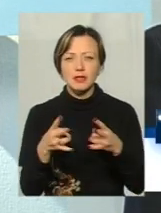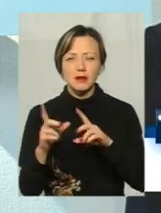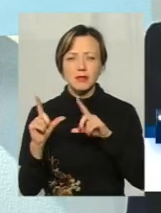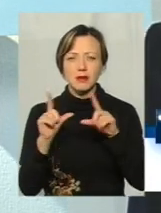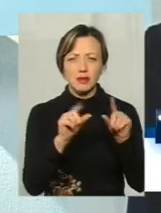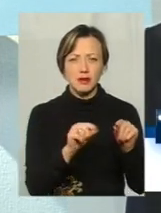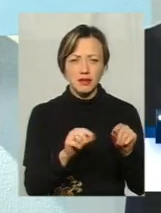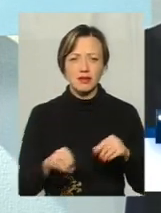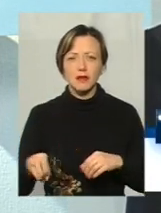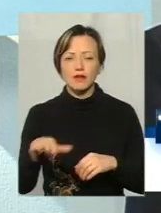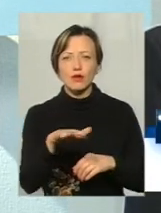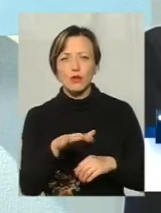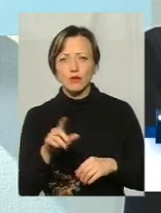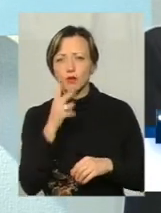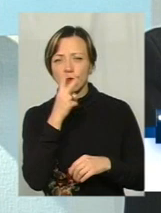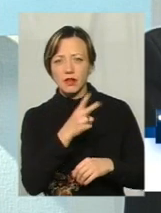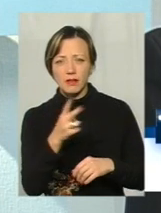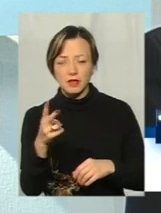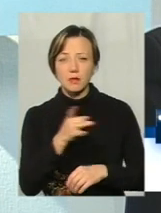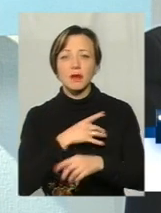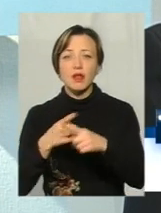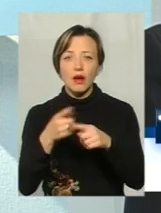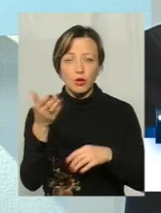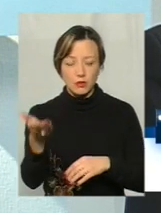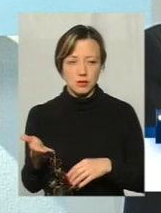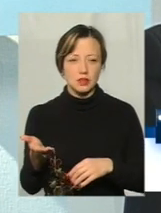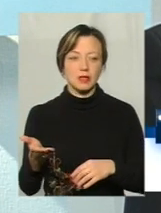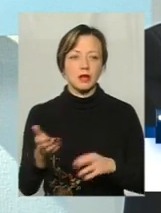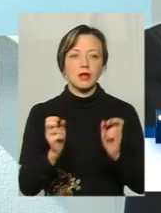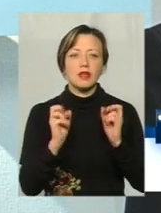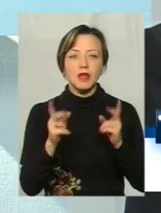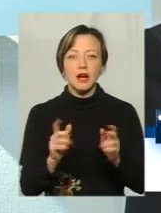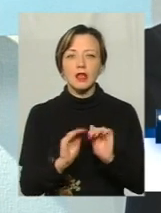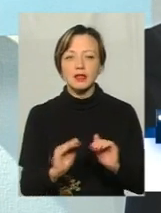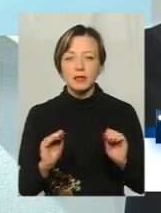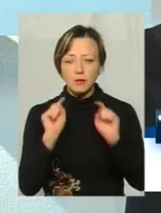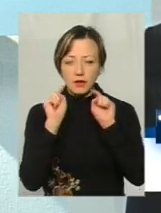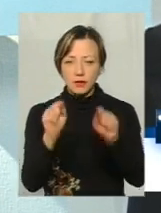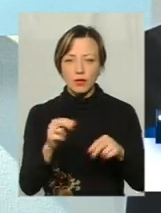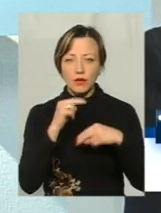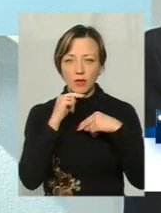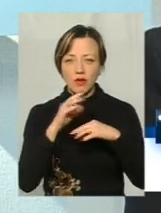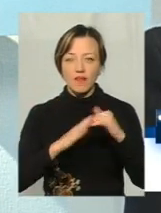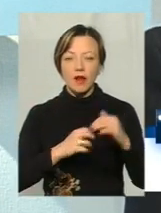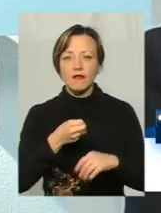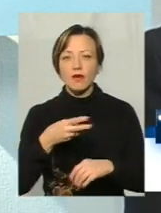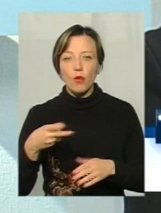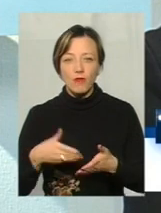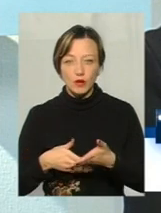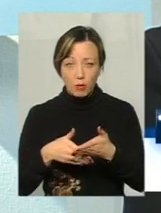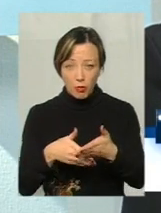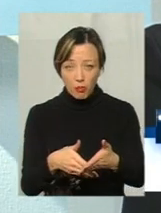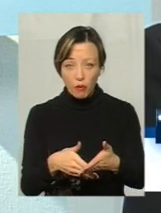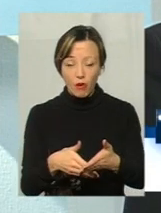їхати в Європу, там, щоб подивитися, в Білорусі, наскільки дітям приділяється кваліфікована